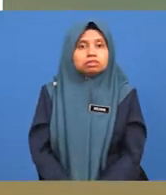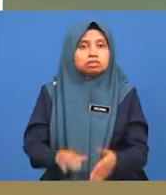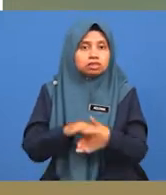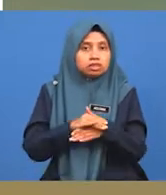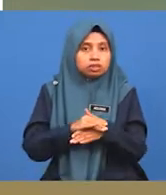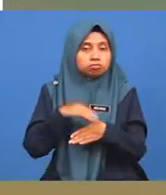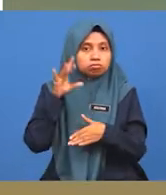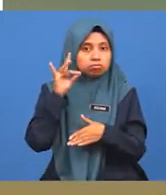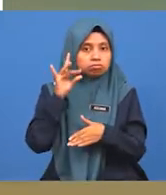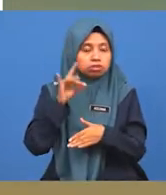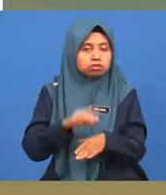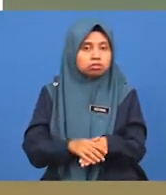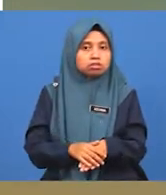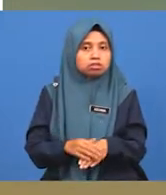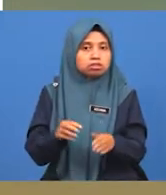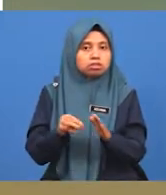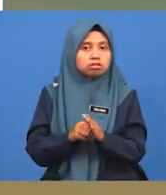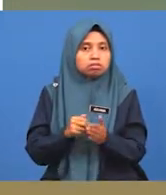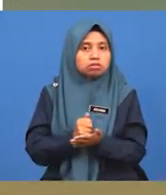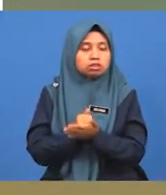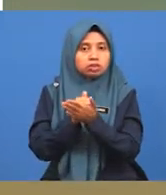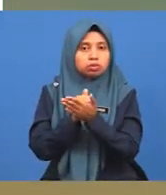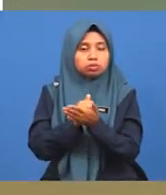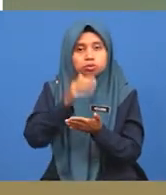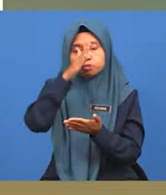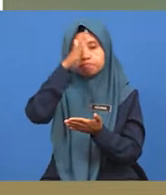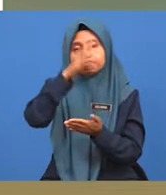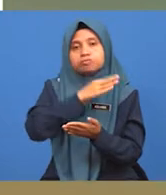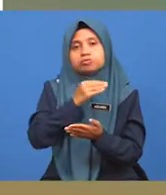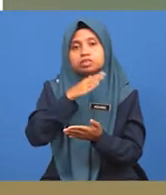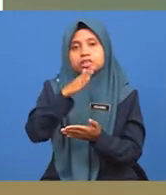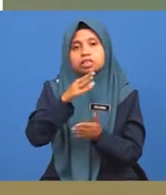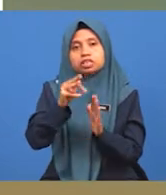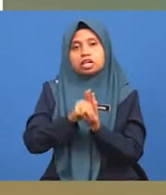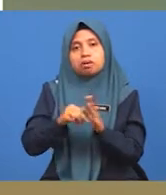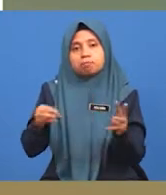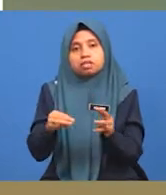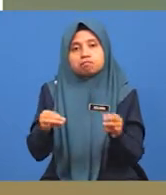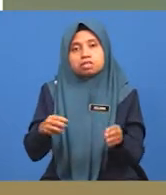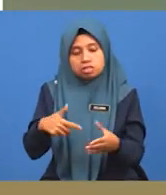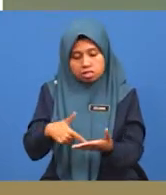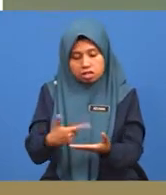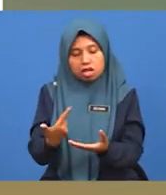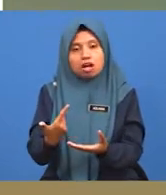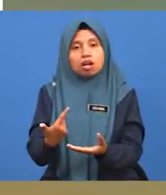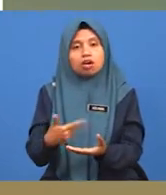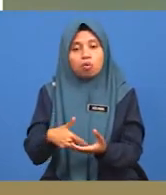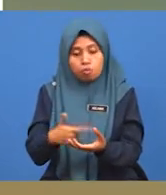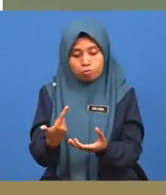Isi ke-8, menolong datuk dan nenek memasak lauk.